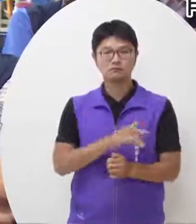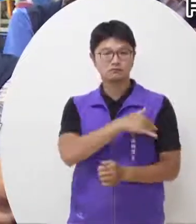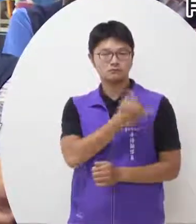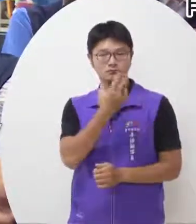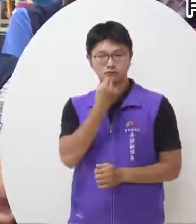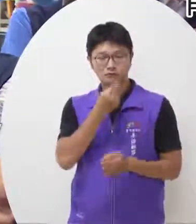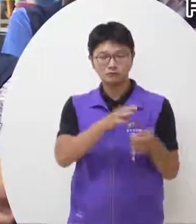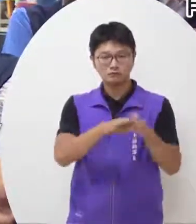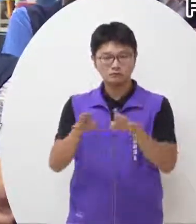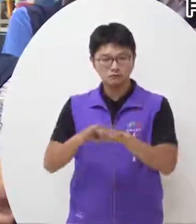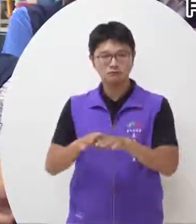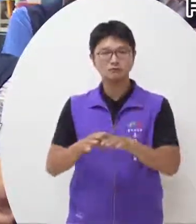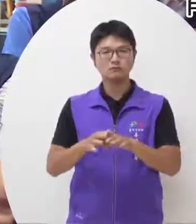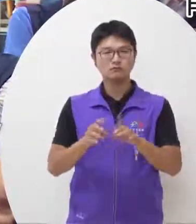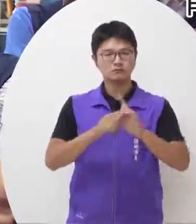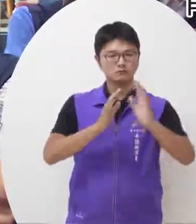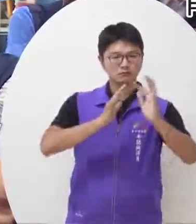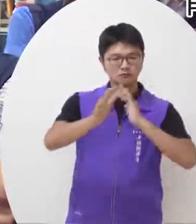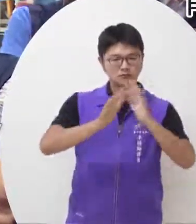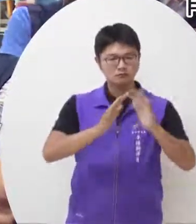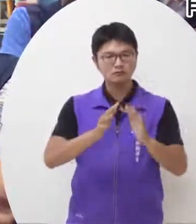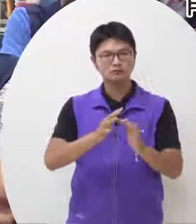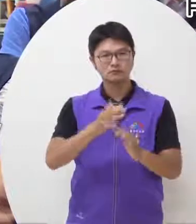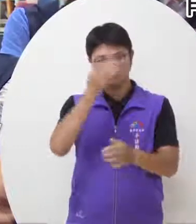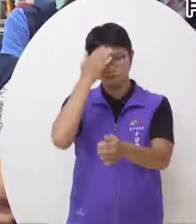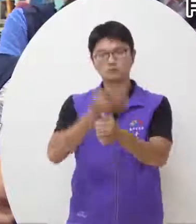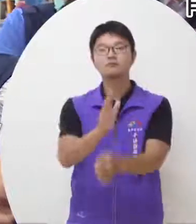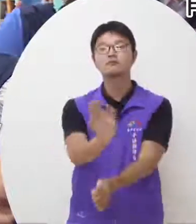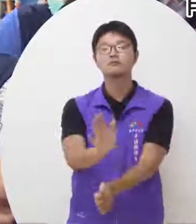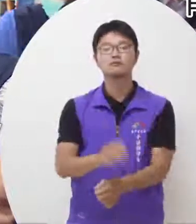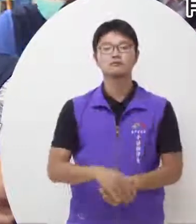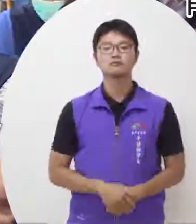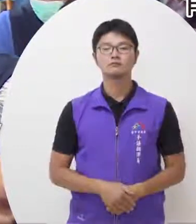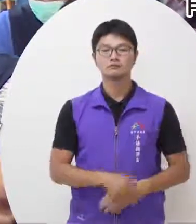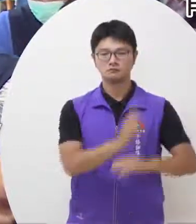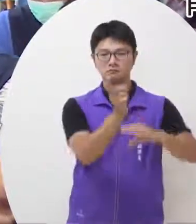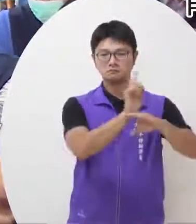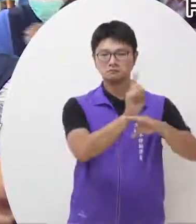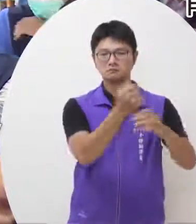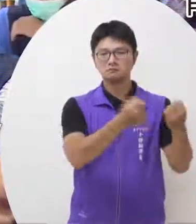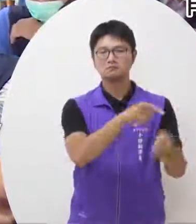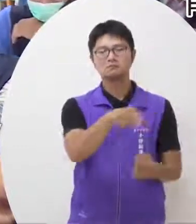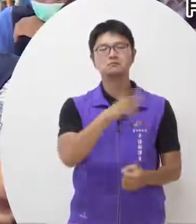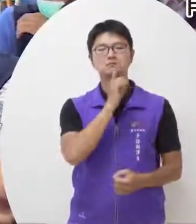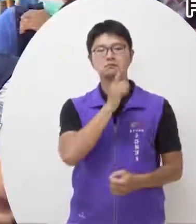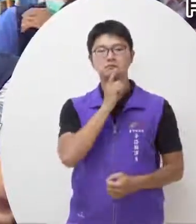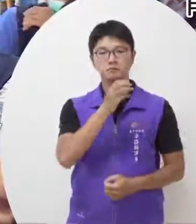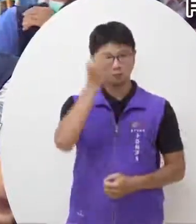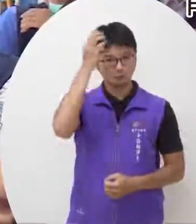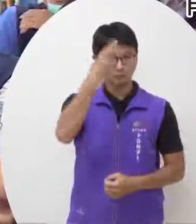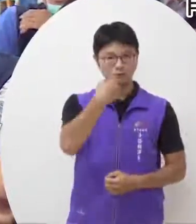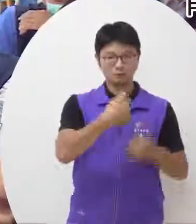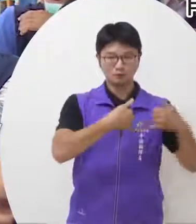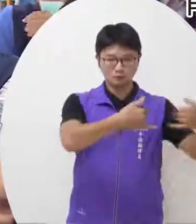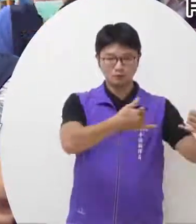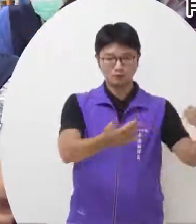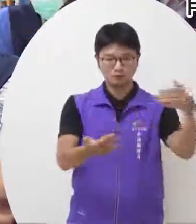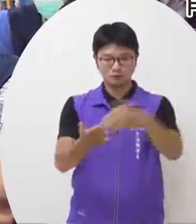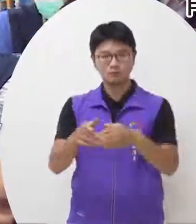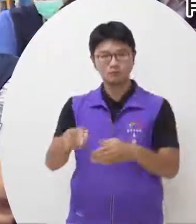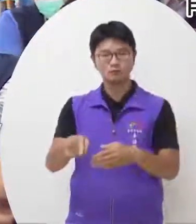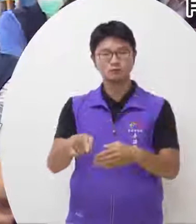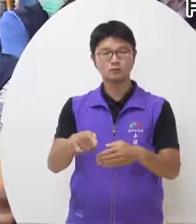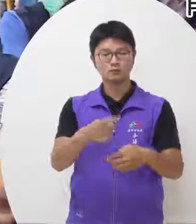量多的时候的一些疏解效果。不过但计程车也在反映说，可能在会来路出到台湾大道的这个号志灯秒数的问